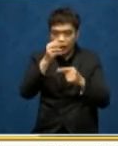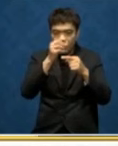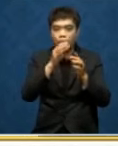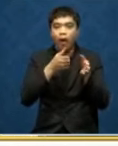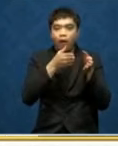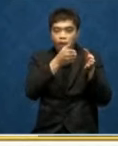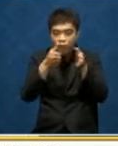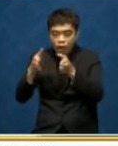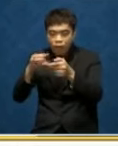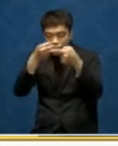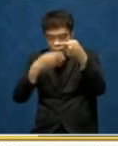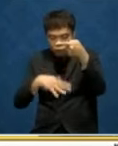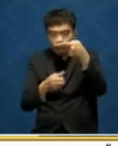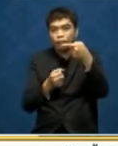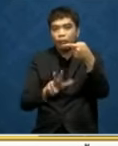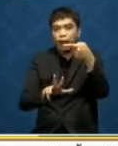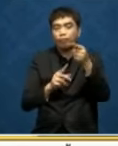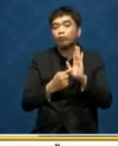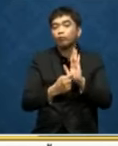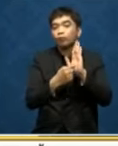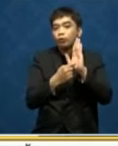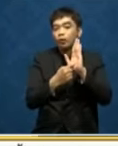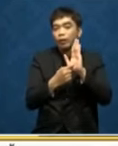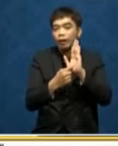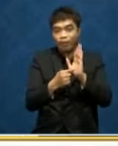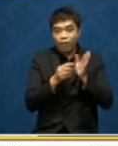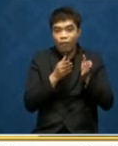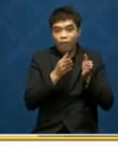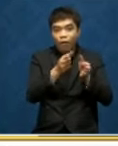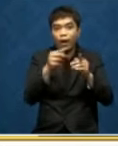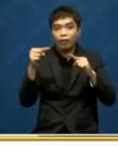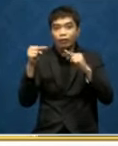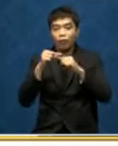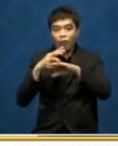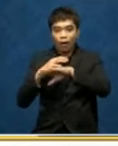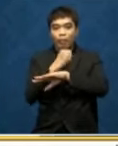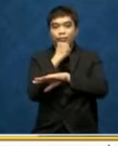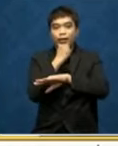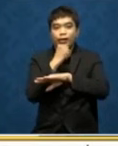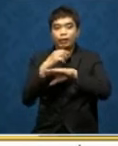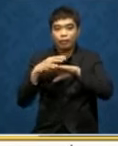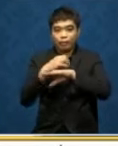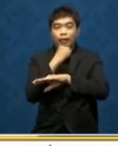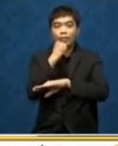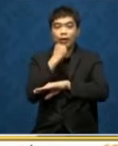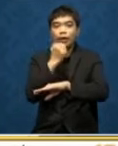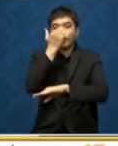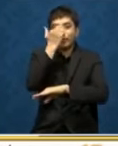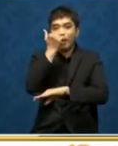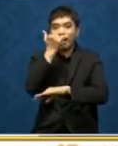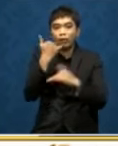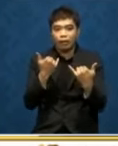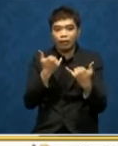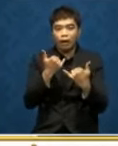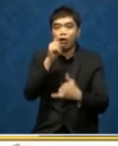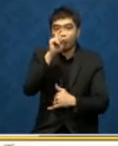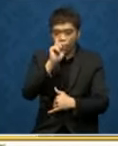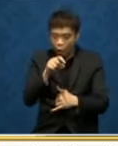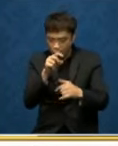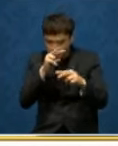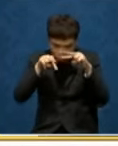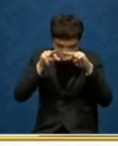ด้านนะยกตัวอย่างครับอ่าในส่วนของด้านอ่าการเมืองครับวันนี้เราทำไมไม่ลงไปอ่ารื้อระบบ